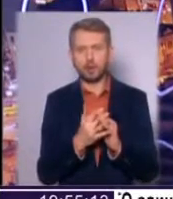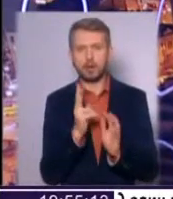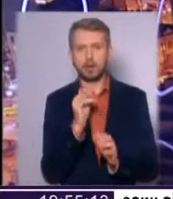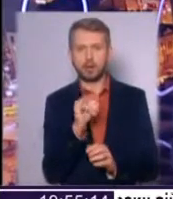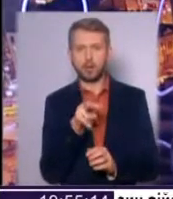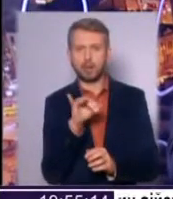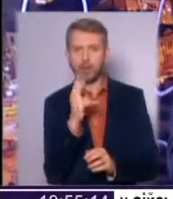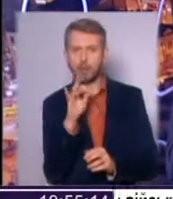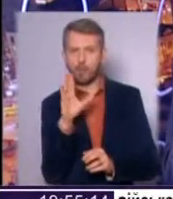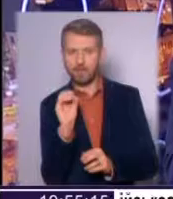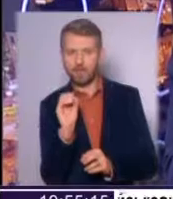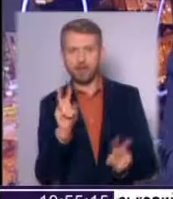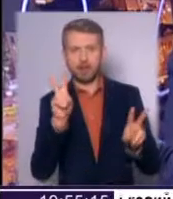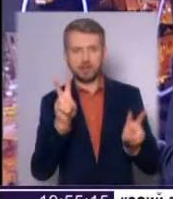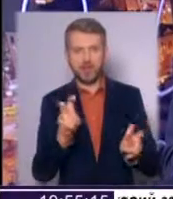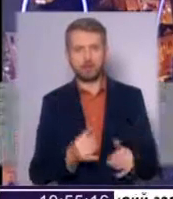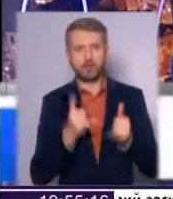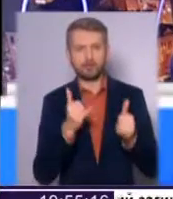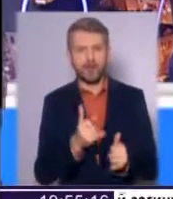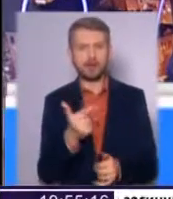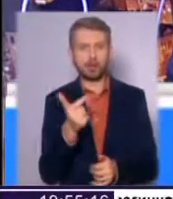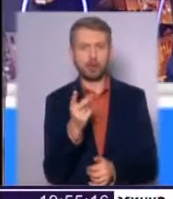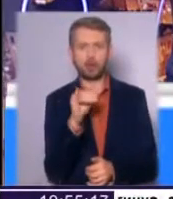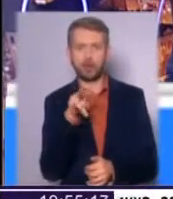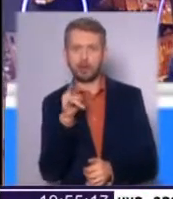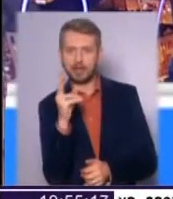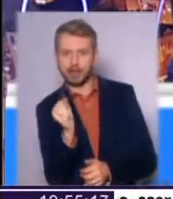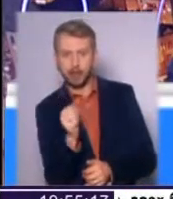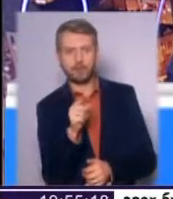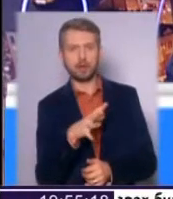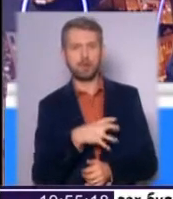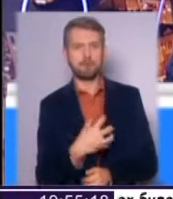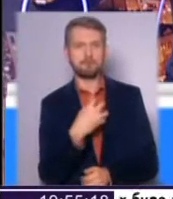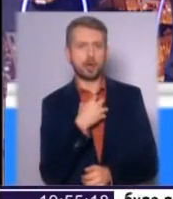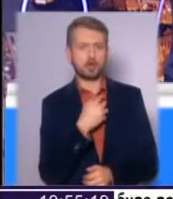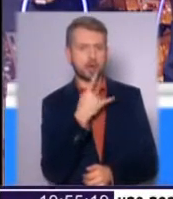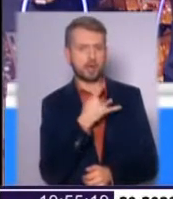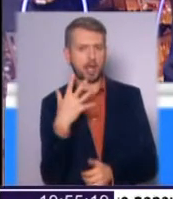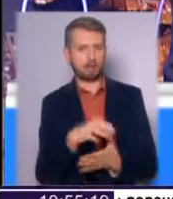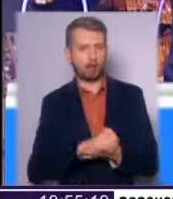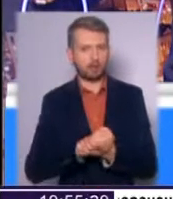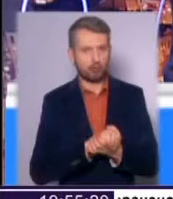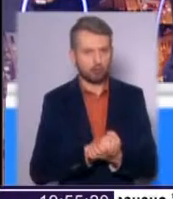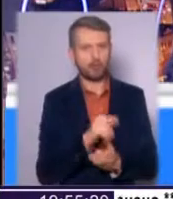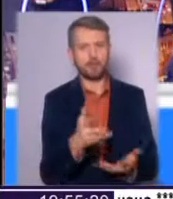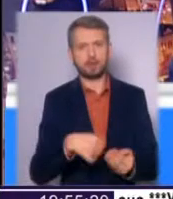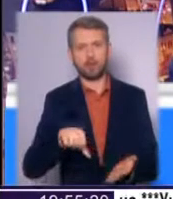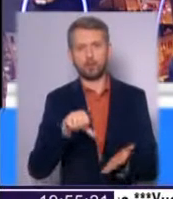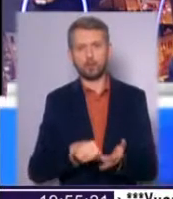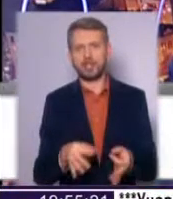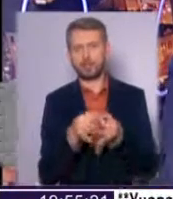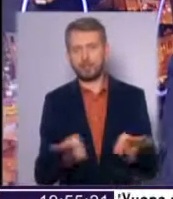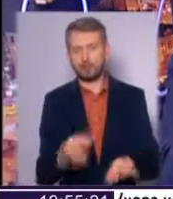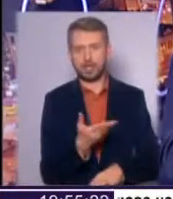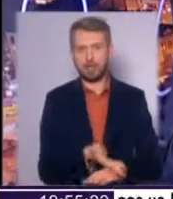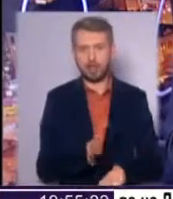Куликове, яке названо в честь Григорія Кулика. Григорій Кулик був маршалом Радянського Союзу, він брав участь у визволенні